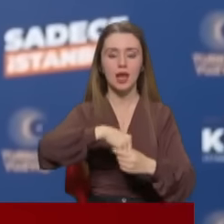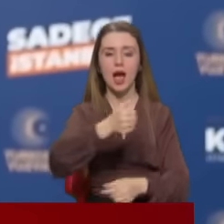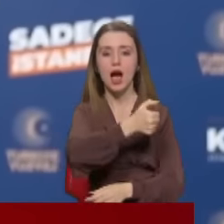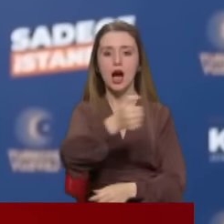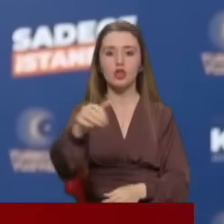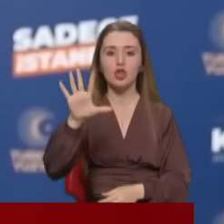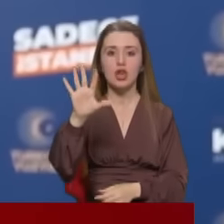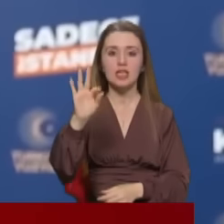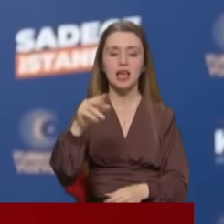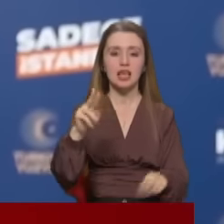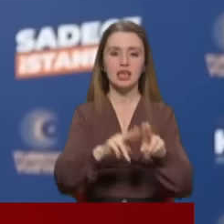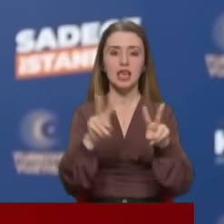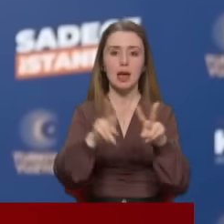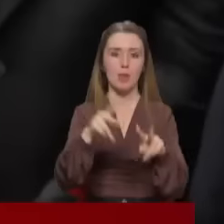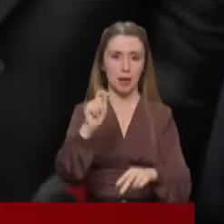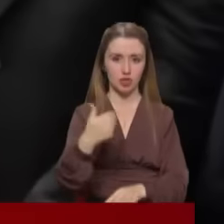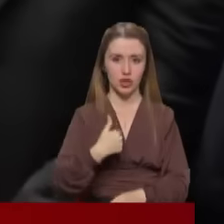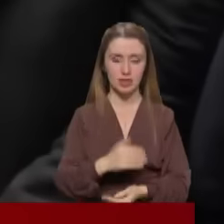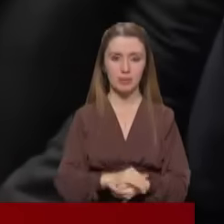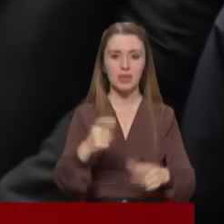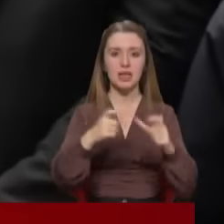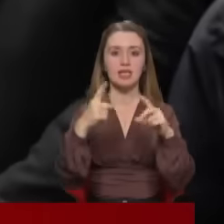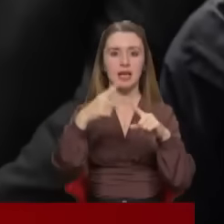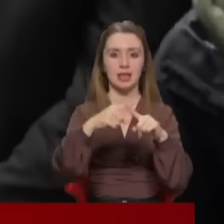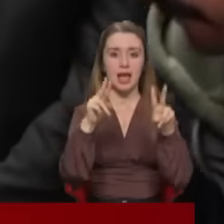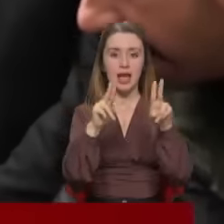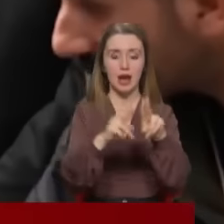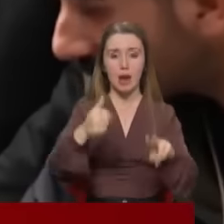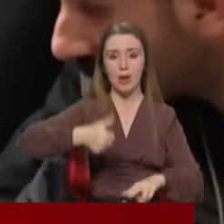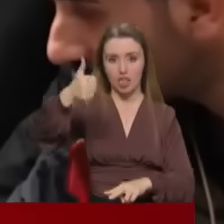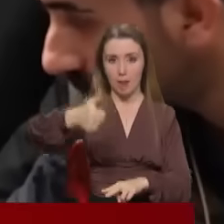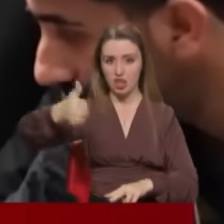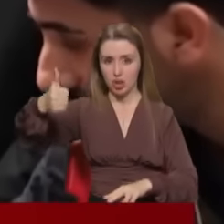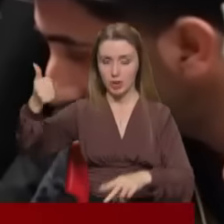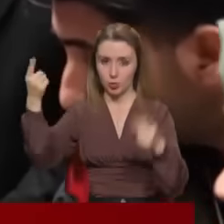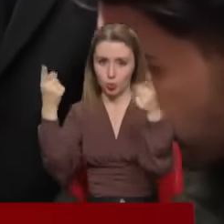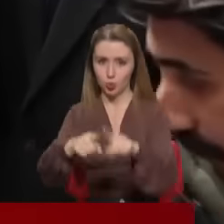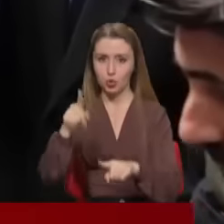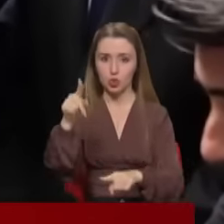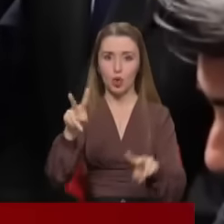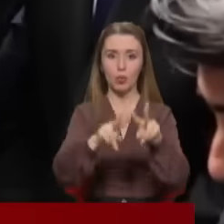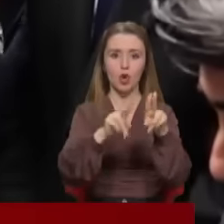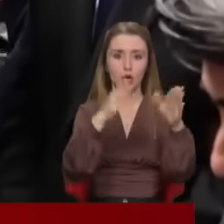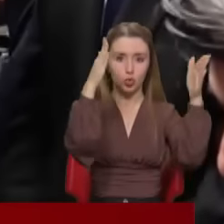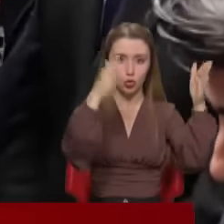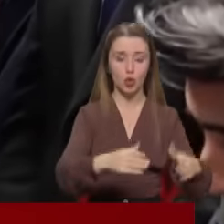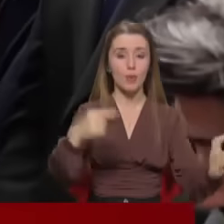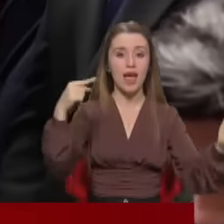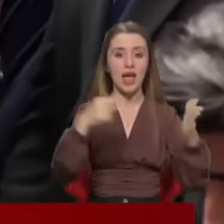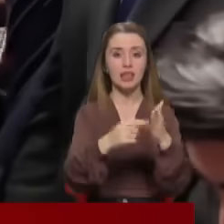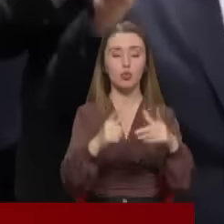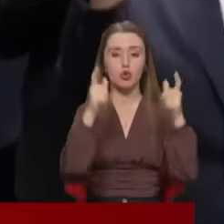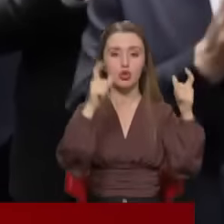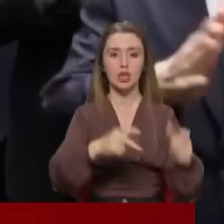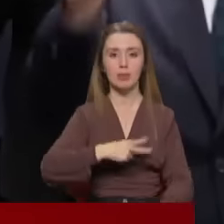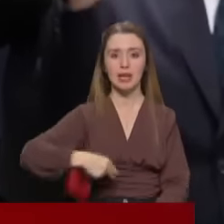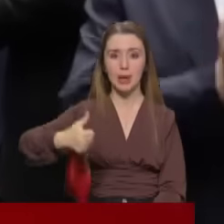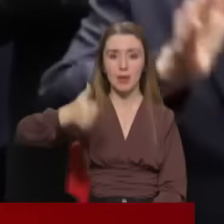650 kilometre yapacağız. Sivil toplum kuruluşu başkanlarıyla da bir araya gelen kurumu hedefinde sadece Büyükşehir